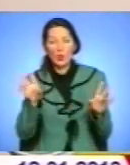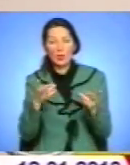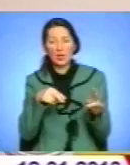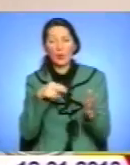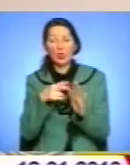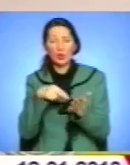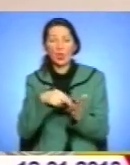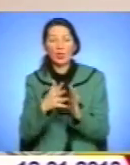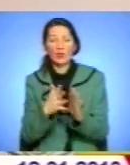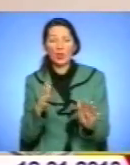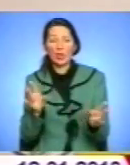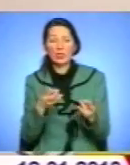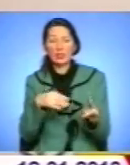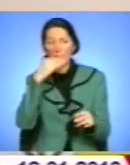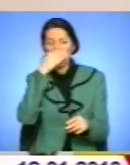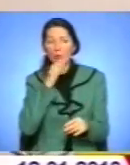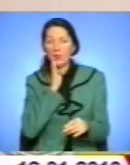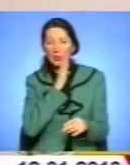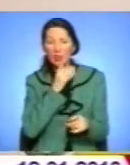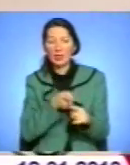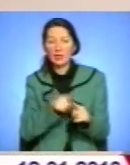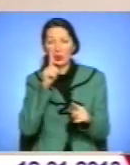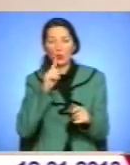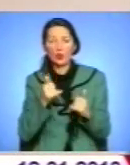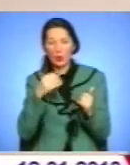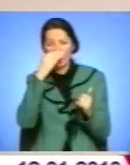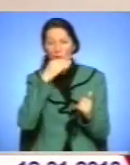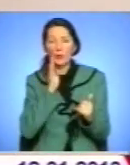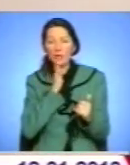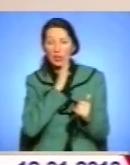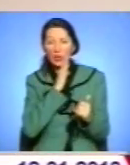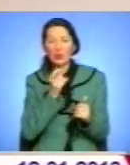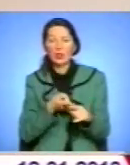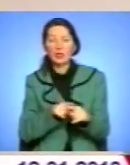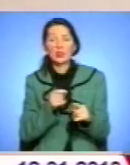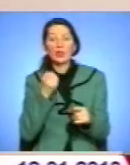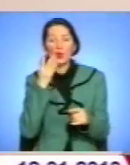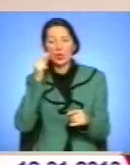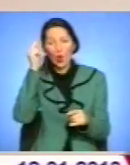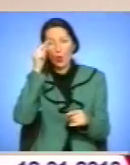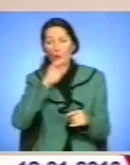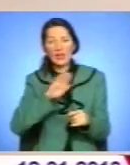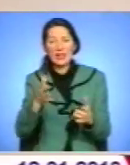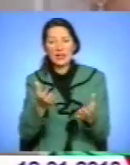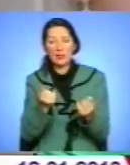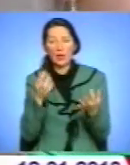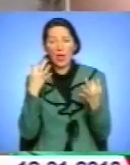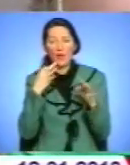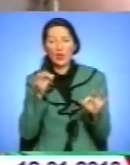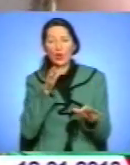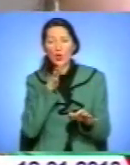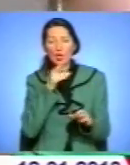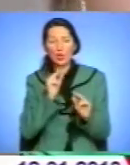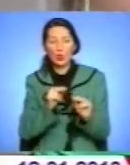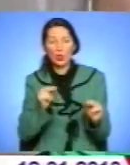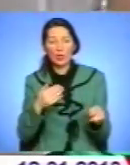не потрібна присутність батьків, тобто це зручно і для батьків. І тим більше це проходить під час уроків, тобто не забирає вільного часу учнів. Мені